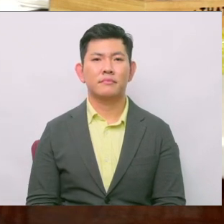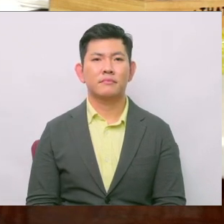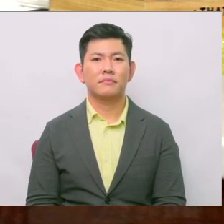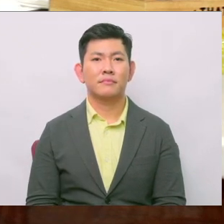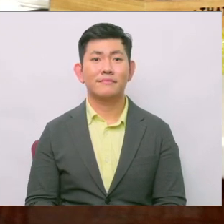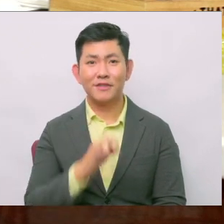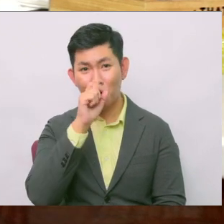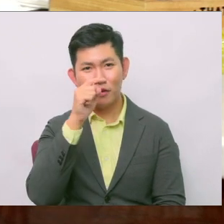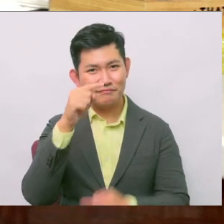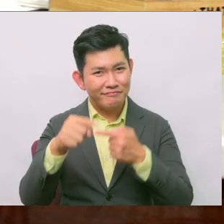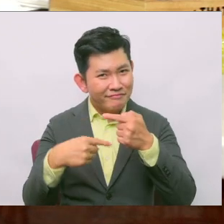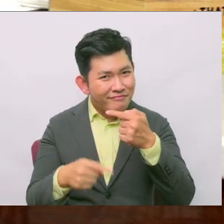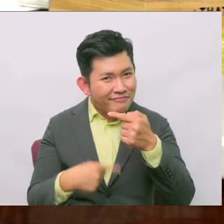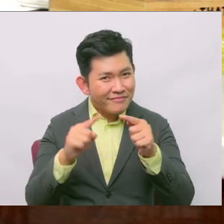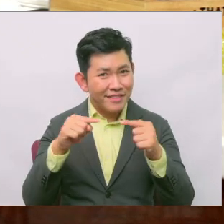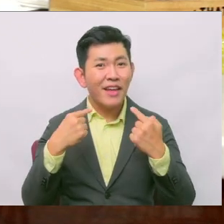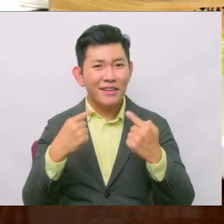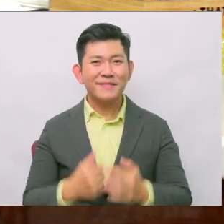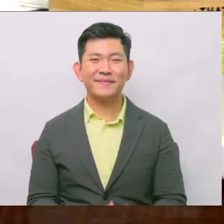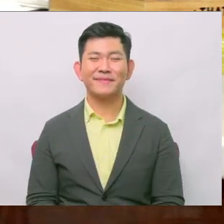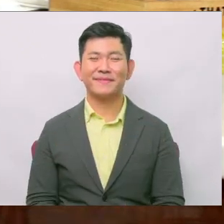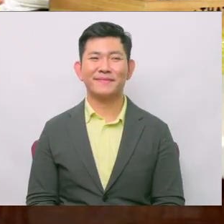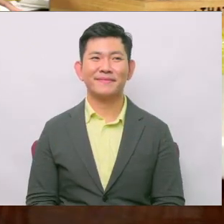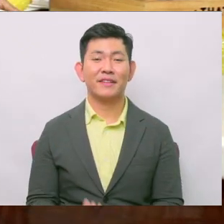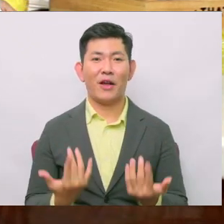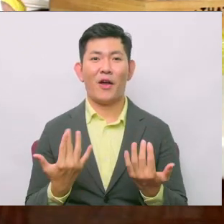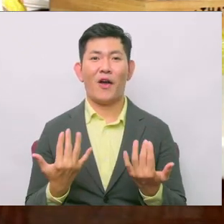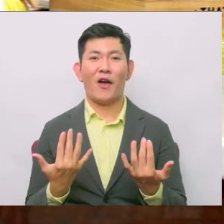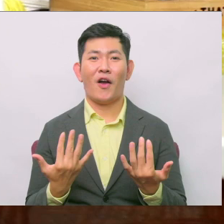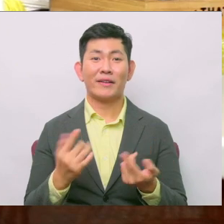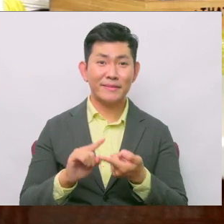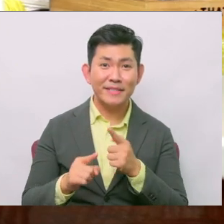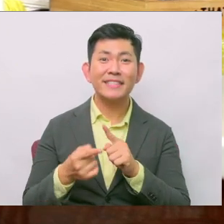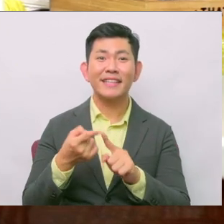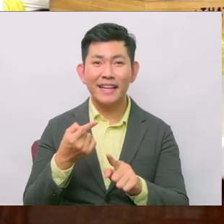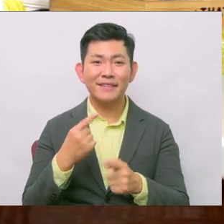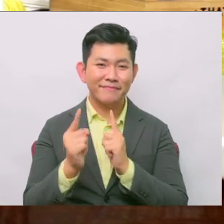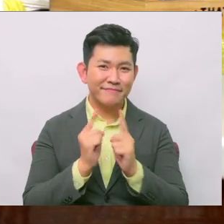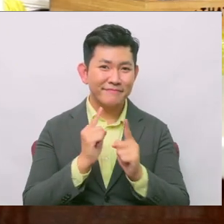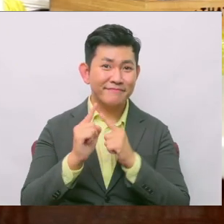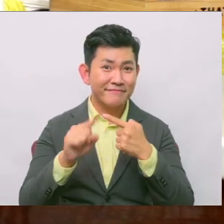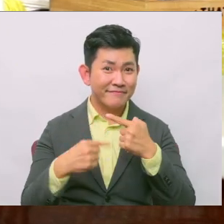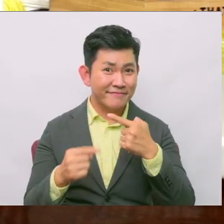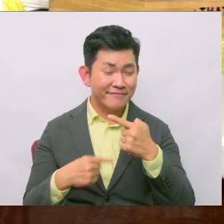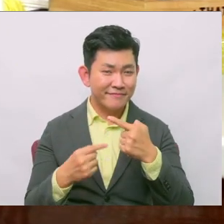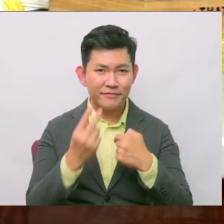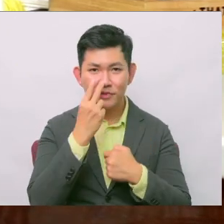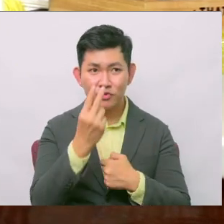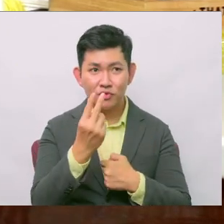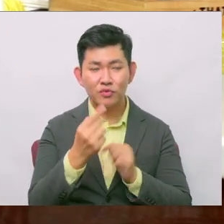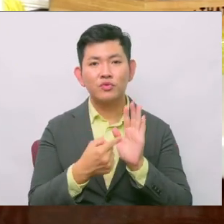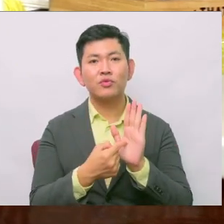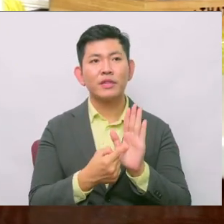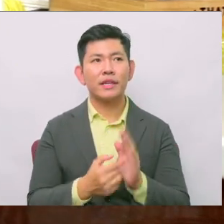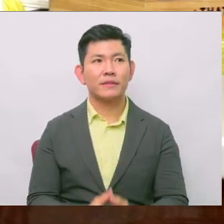คะขณะที่เรารอนะคะเพื่อนๆได้แลกเปลี่ยนกันค่ะเดี๋ยวเรามาให้ดูตัวยาแบบใกล้